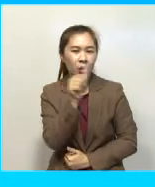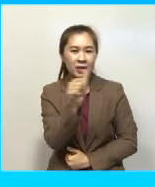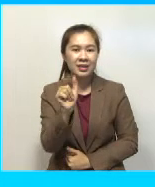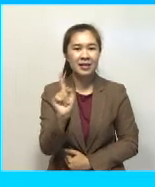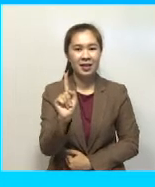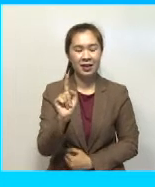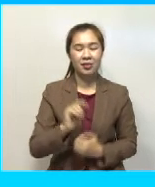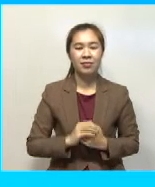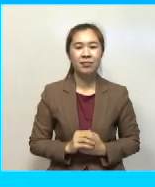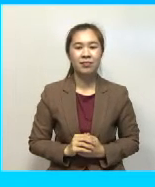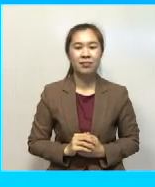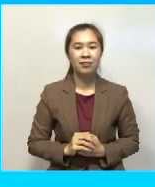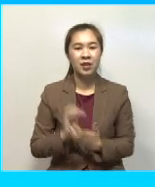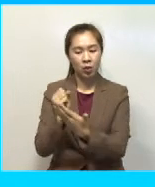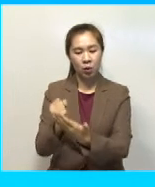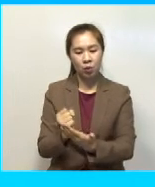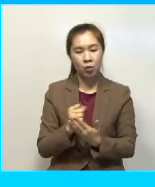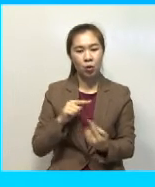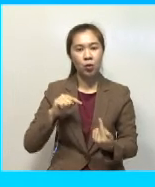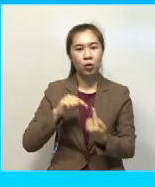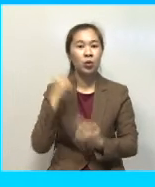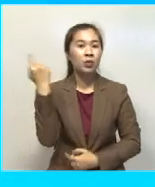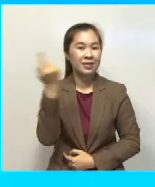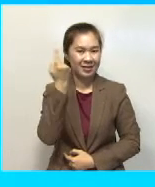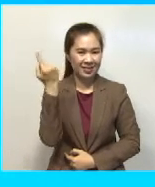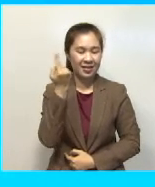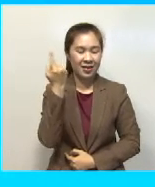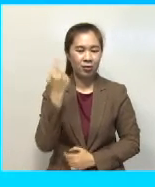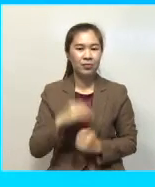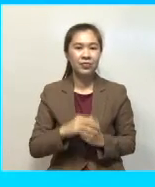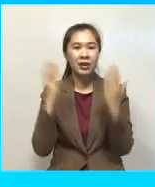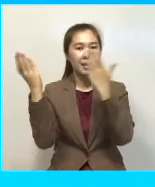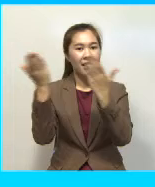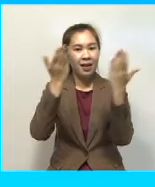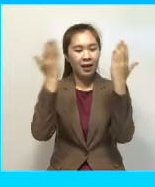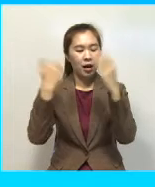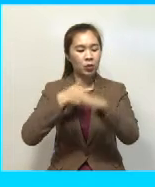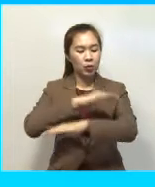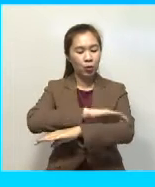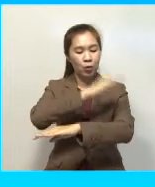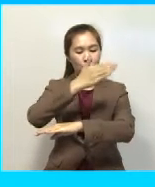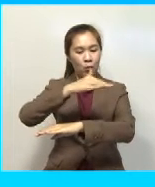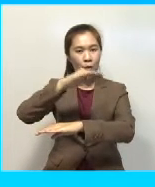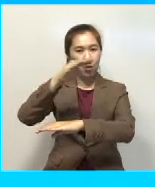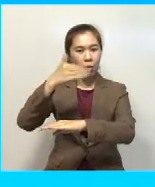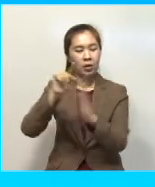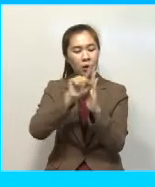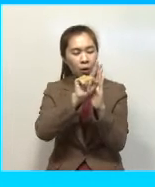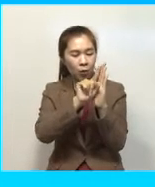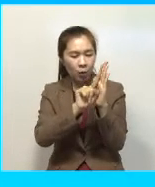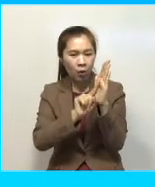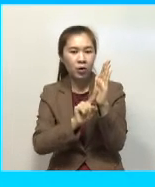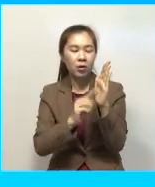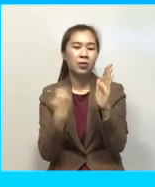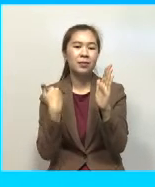ก็คือส่งผลดีในด้านของการท่องเที่ยวนะคะโดยอากาศบนยอดดอยอุณหภูมิถือว่าลดลงเรื่อย